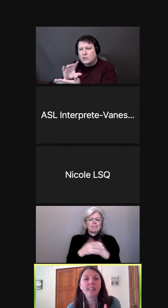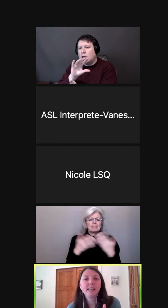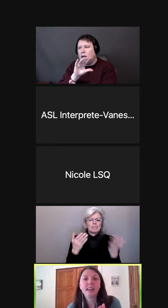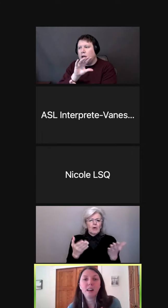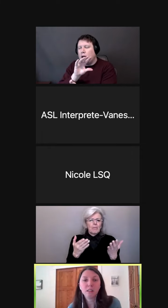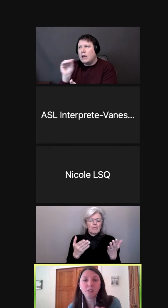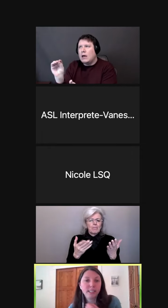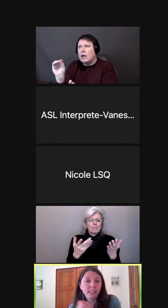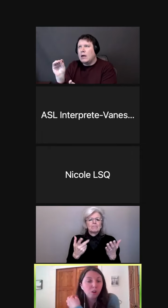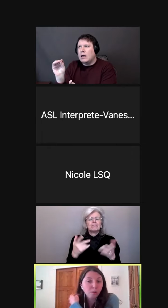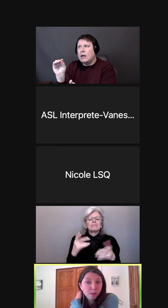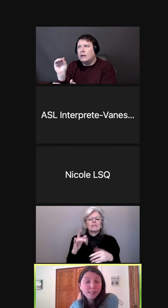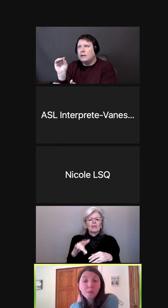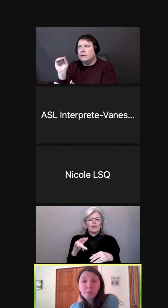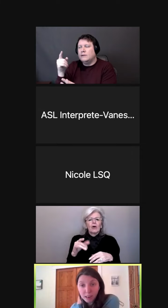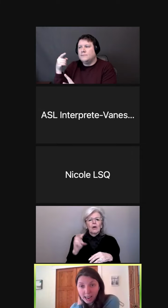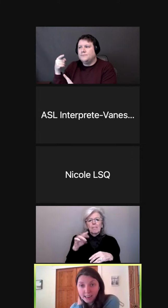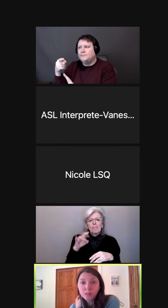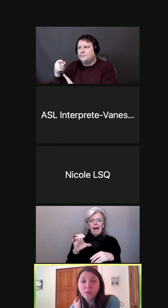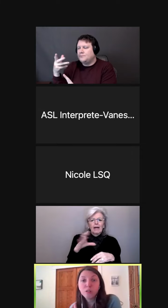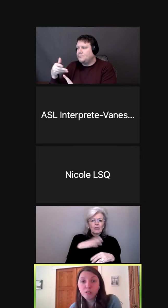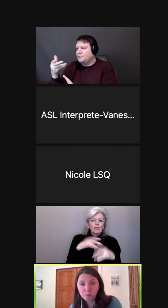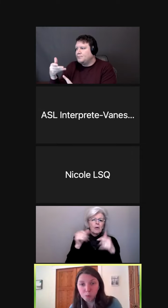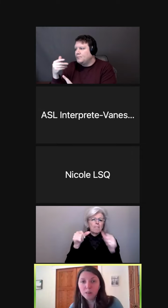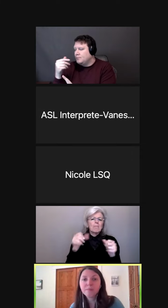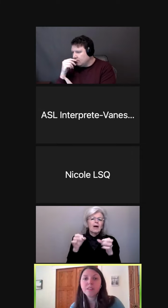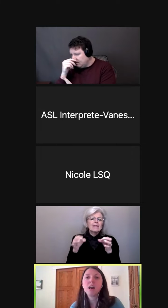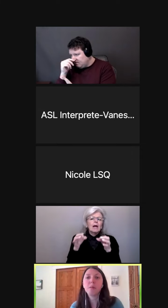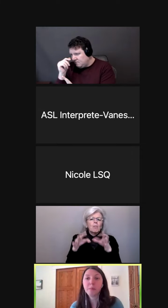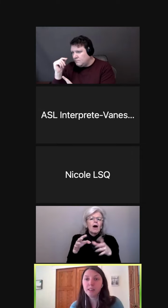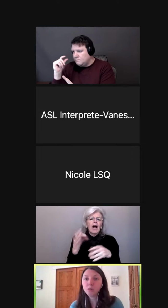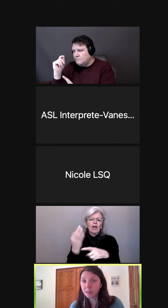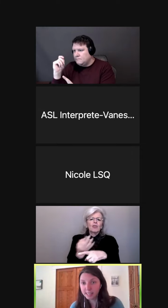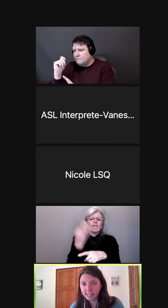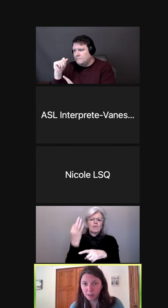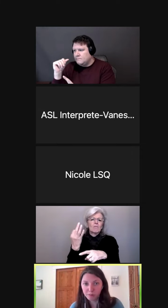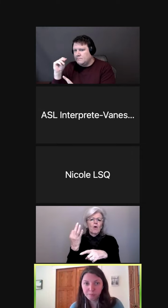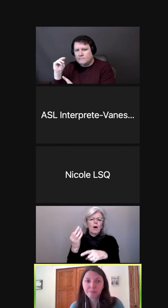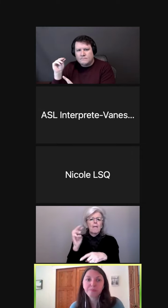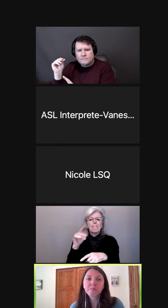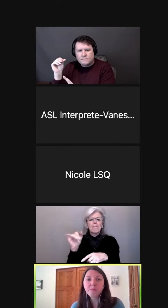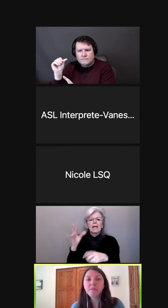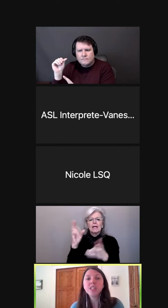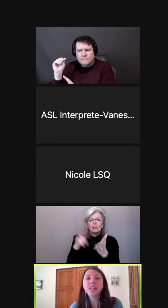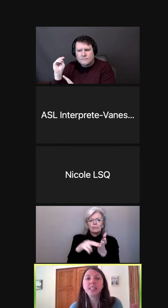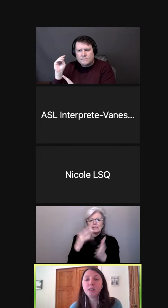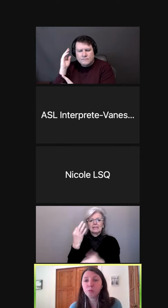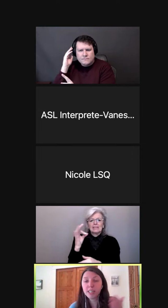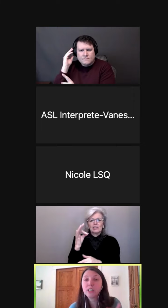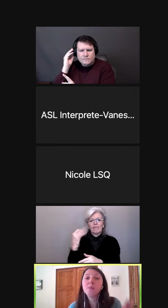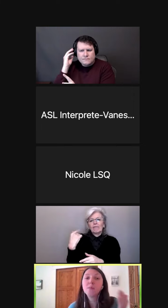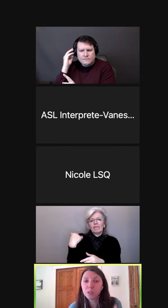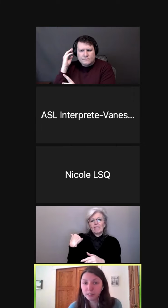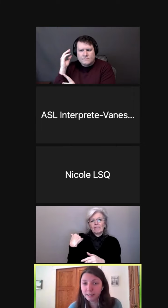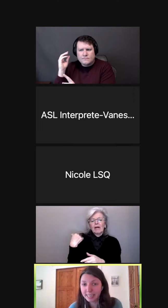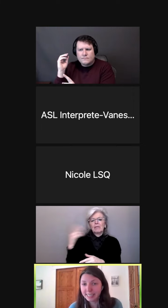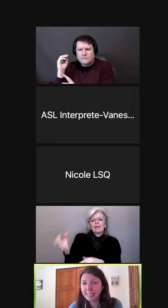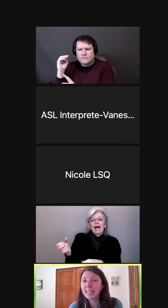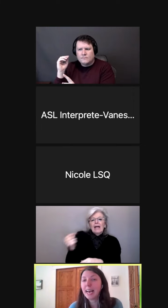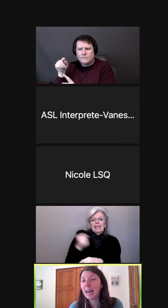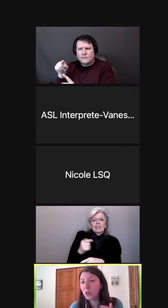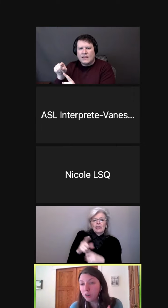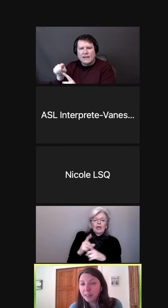le MAC s'est alors doté d'un poste temporaire de neuf mois en mai 2019. J'ai été embauchée comme